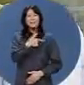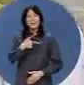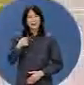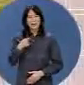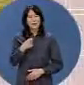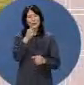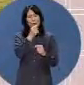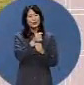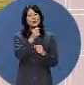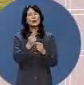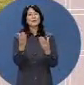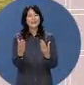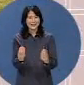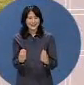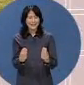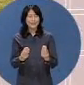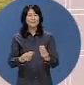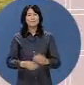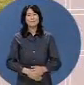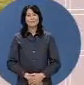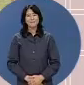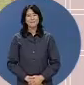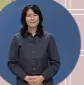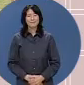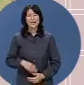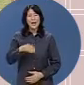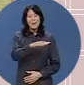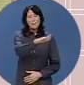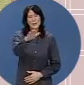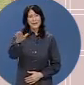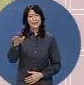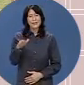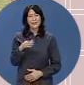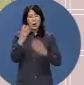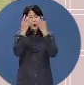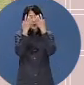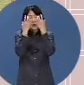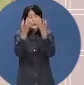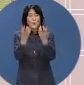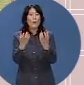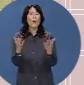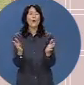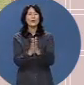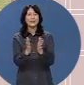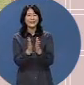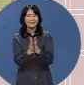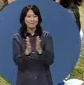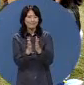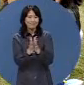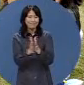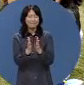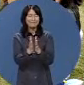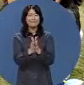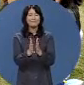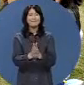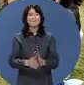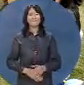でふろや熊に変身観客からは簡単の声が聞かれまし